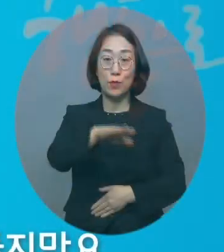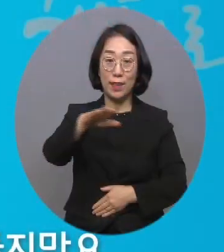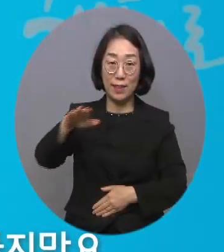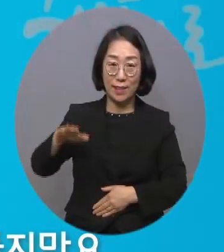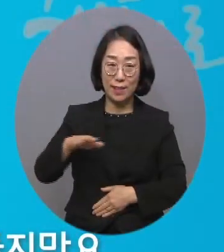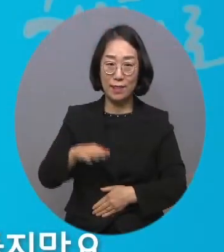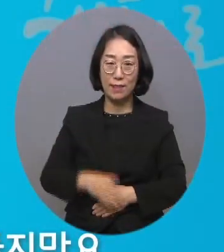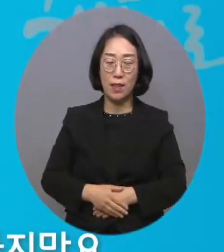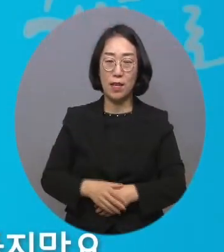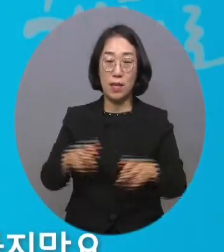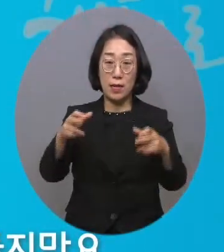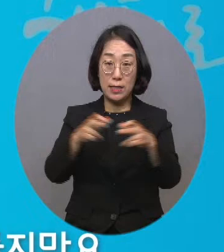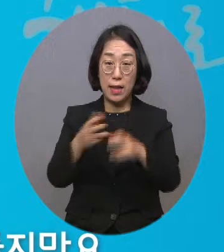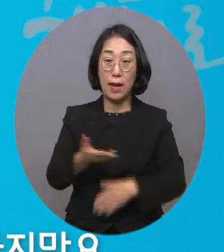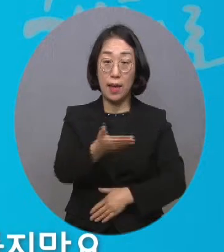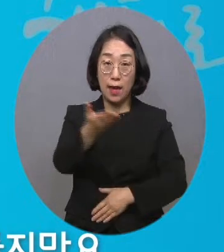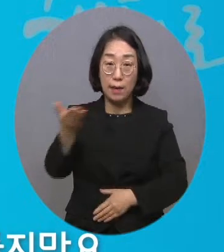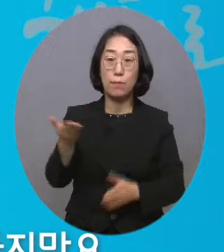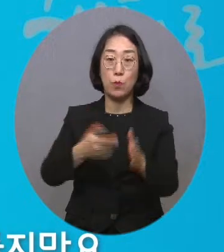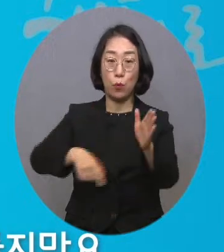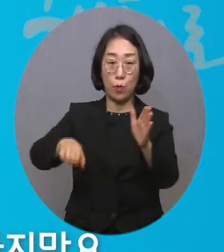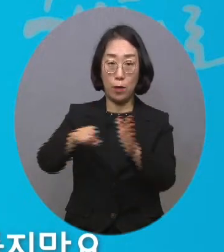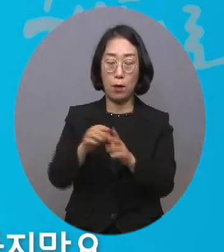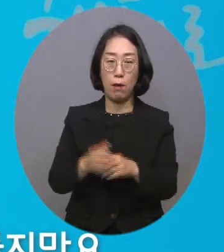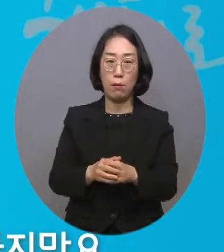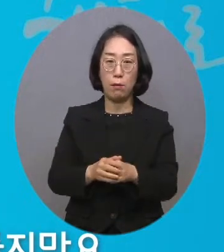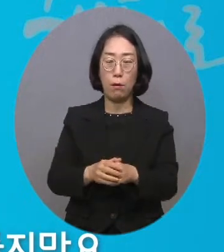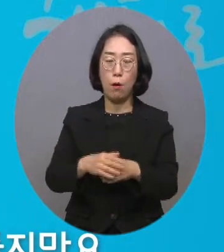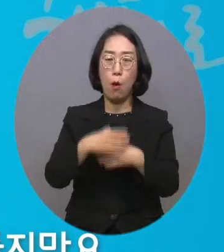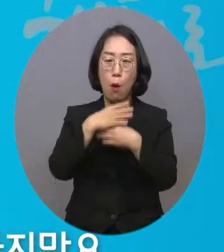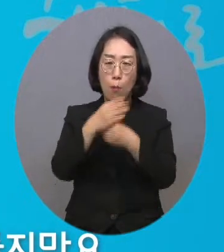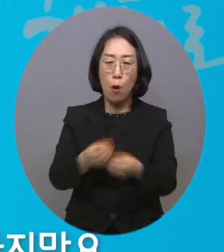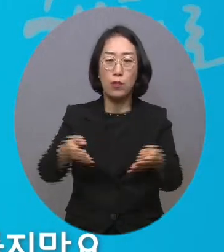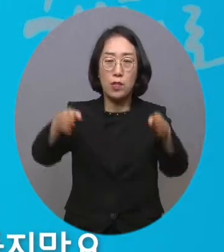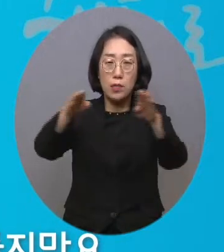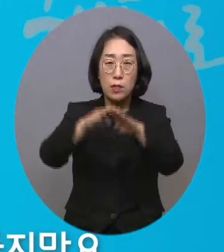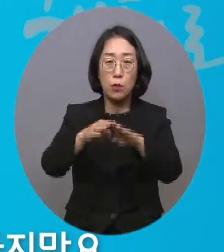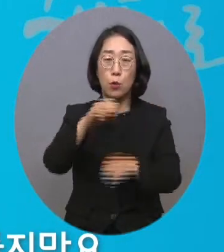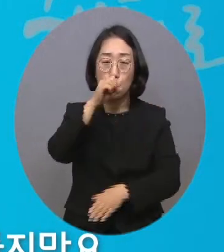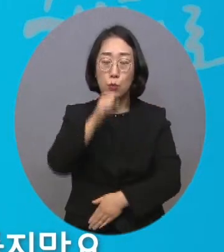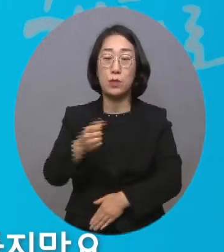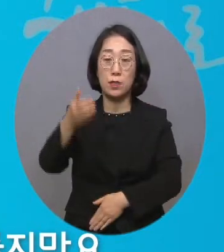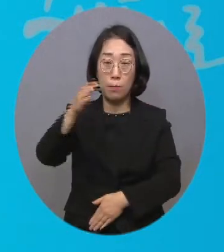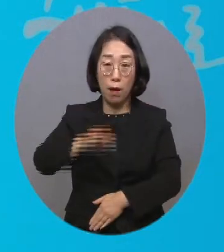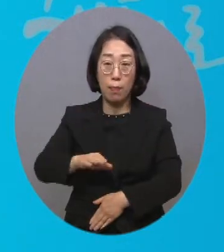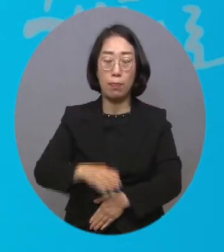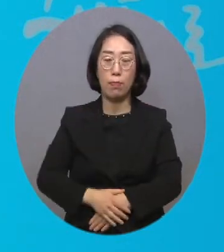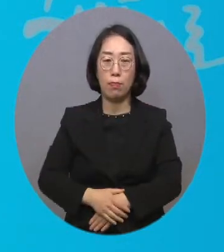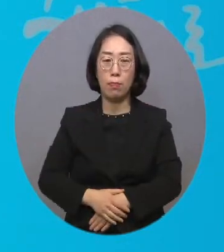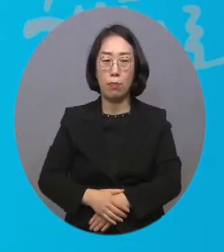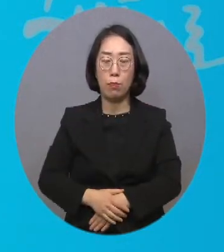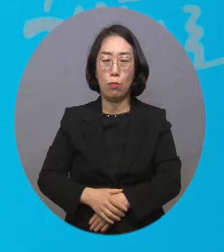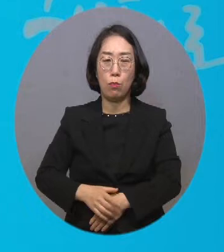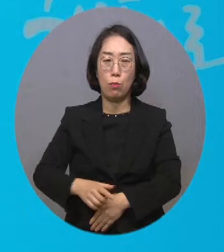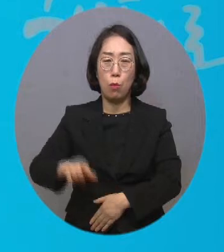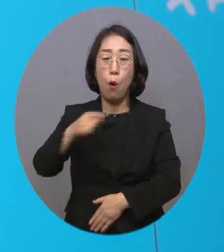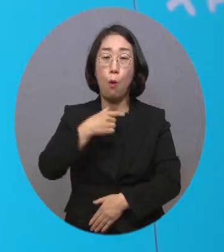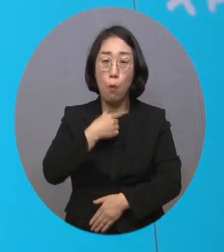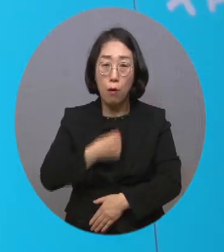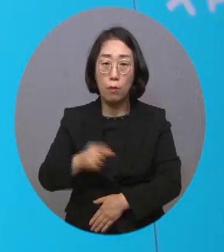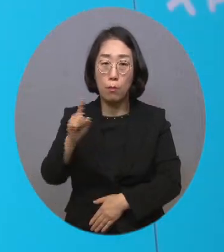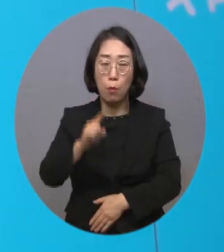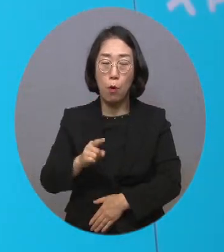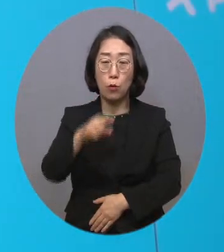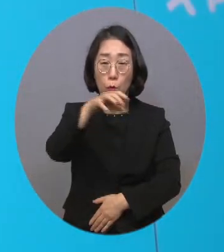저희는요, 장애인분들을 위한 편의시설이 많은 것도 물론 좋지만요, 가장 원하는 건